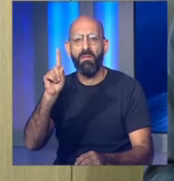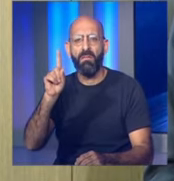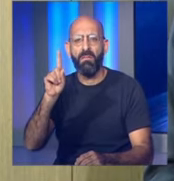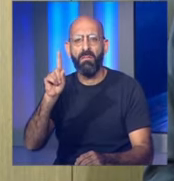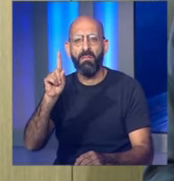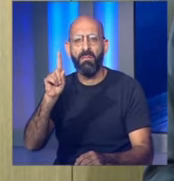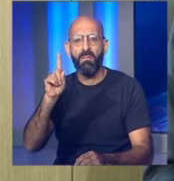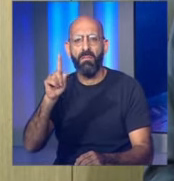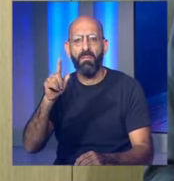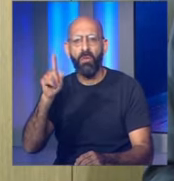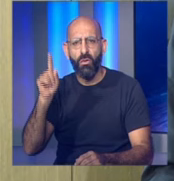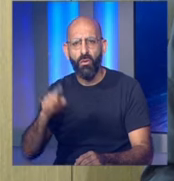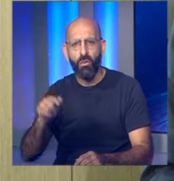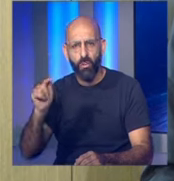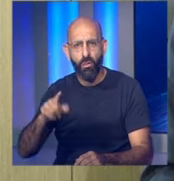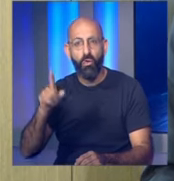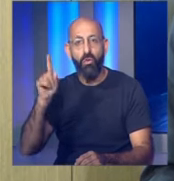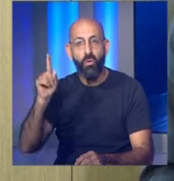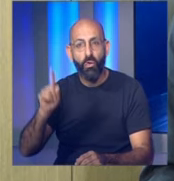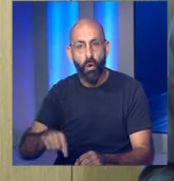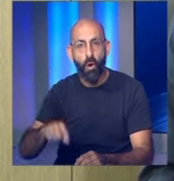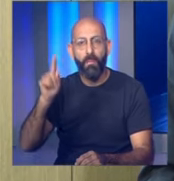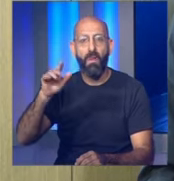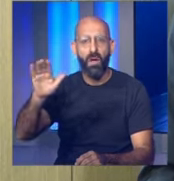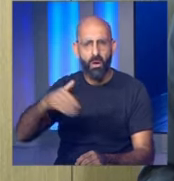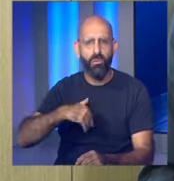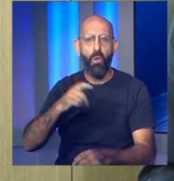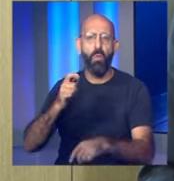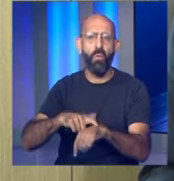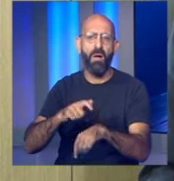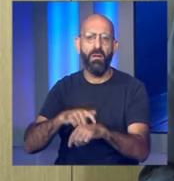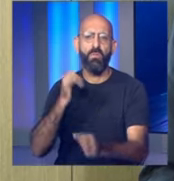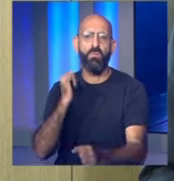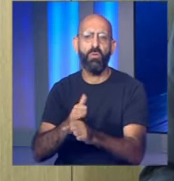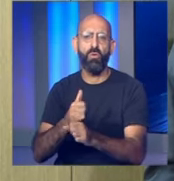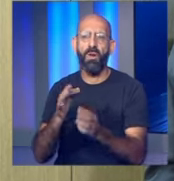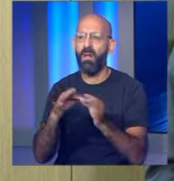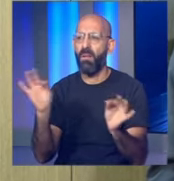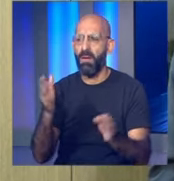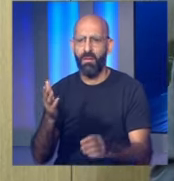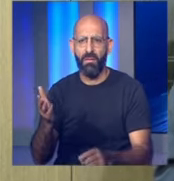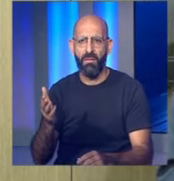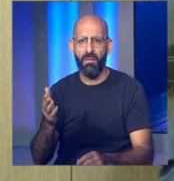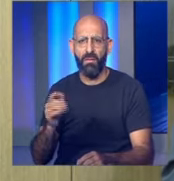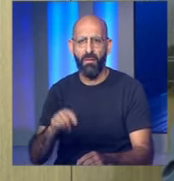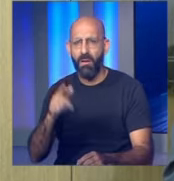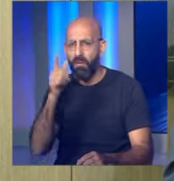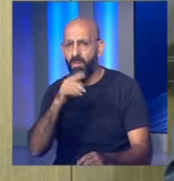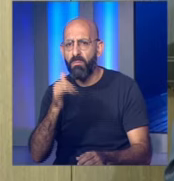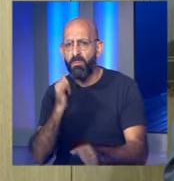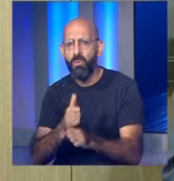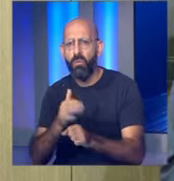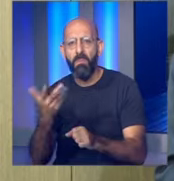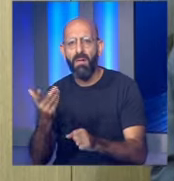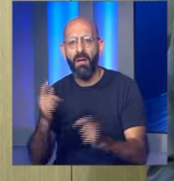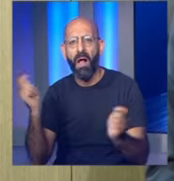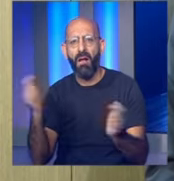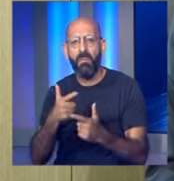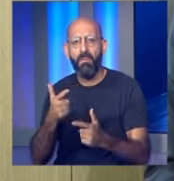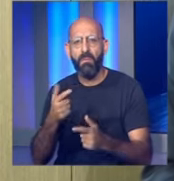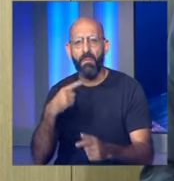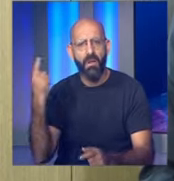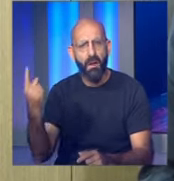إذا بدنا نعالجه جديا هو منه نهار واحد ونهارين. لكن اليوم نحن إجا